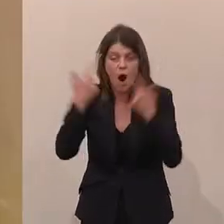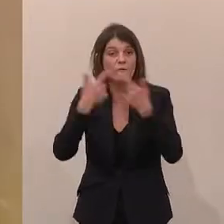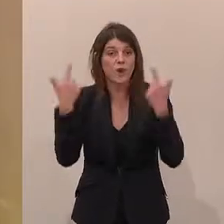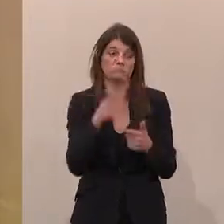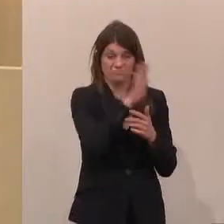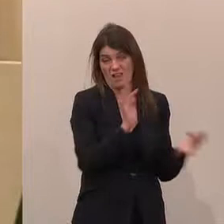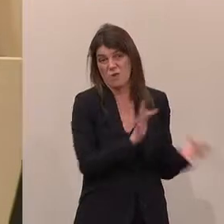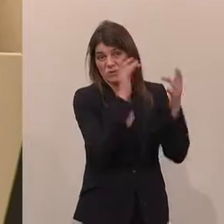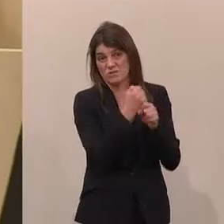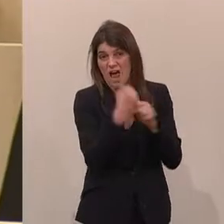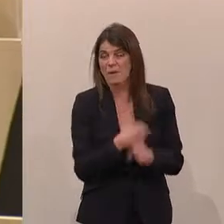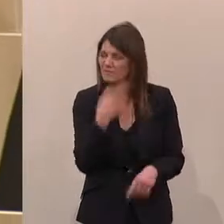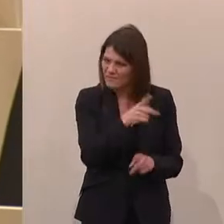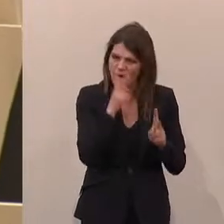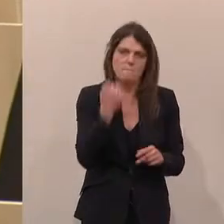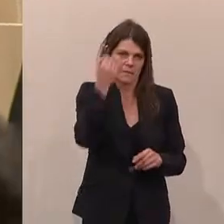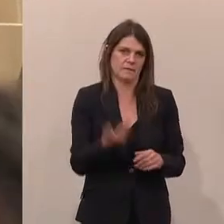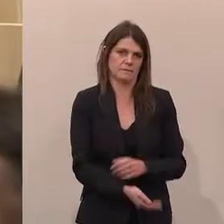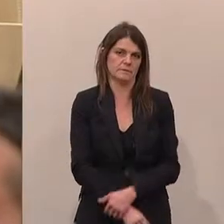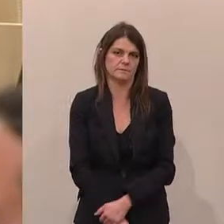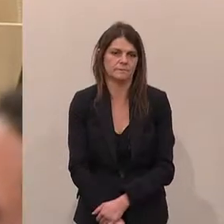Ihre Oppositionarbeit, das ist eine Schande.